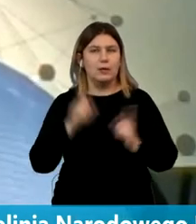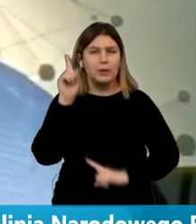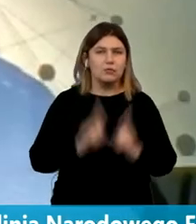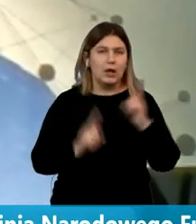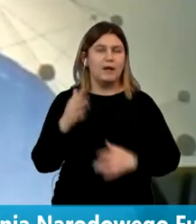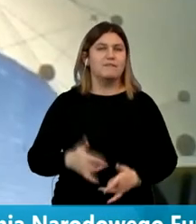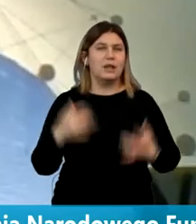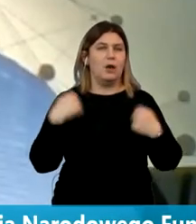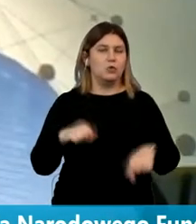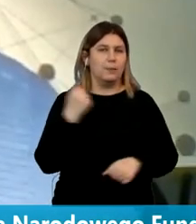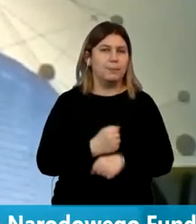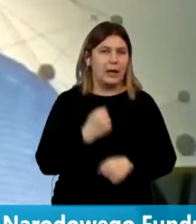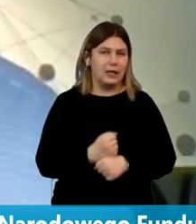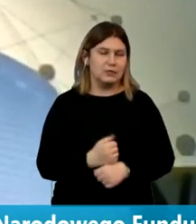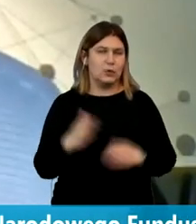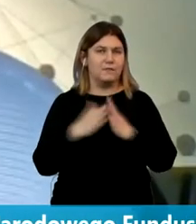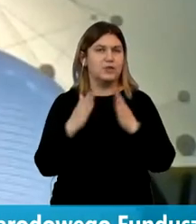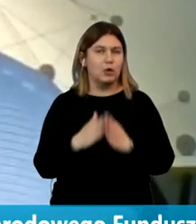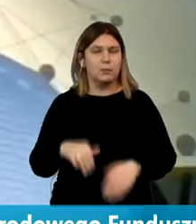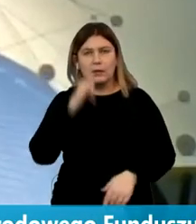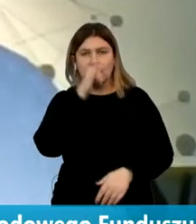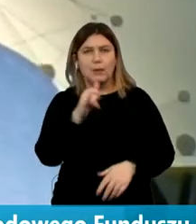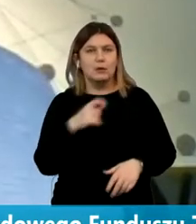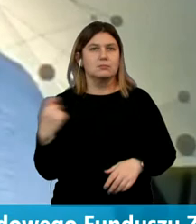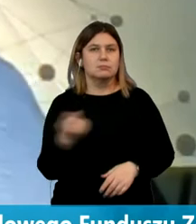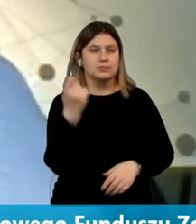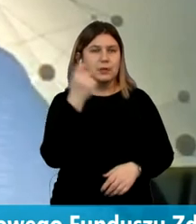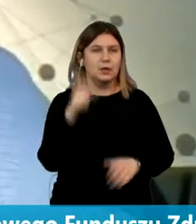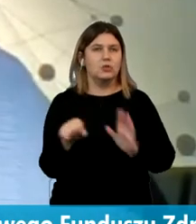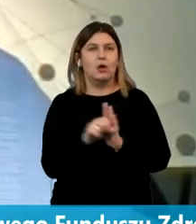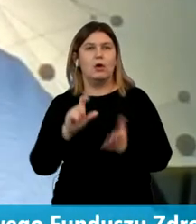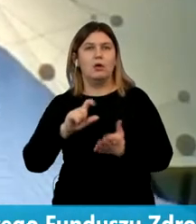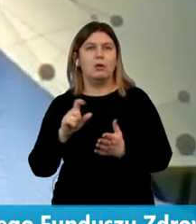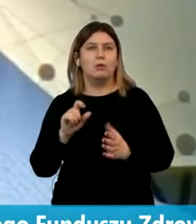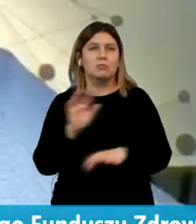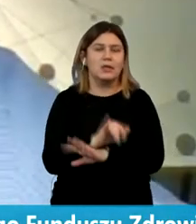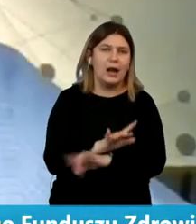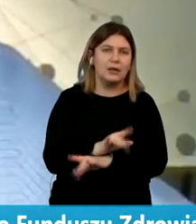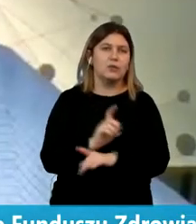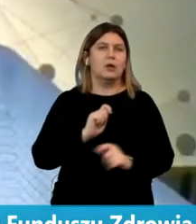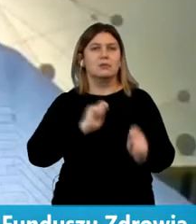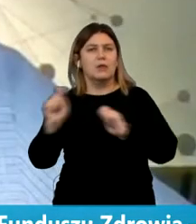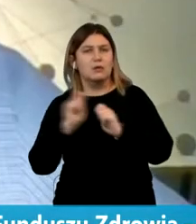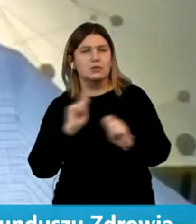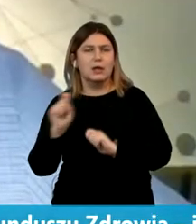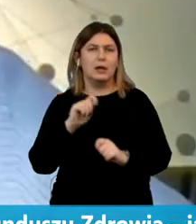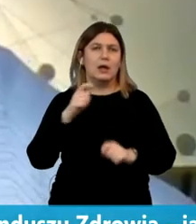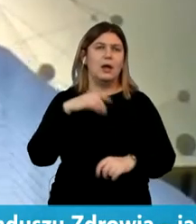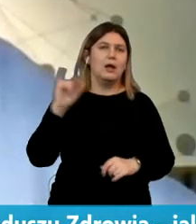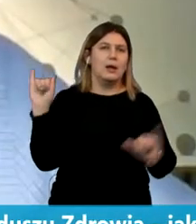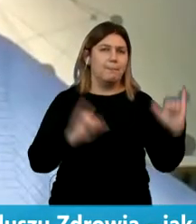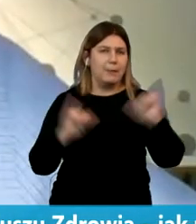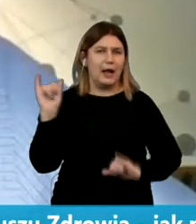osób pracuje w domu, nie możemy się poruszać do lokali, nie jeździmy na różnego rodzaju imprezy, weekendy są